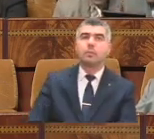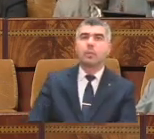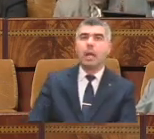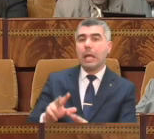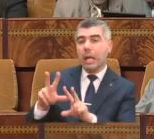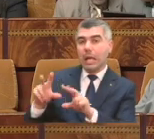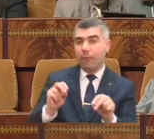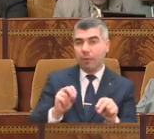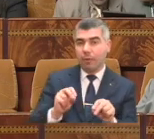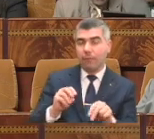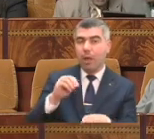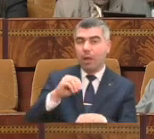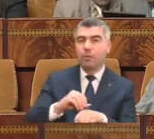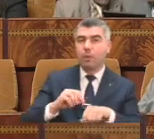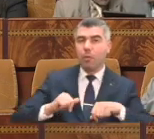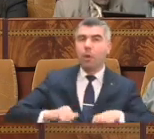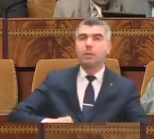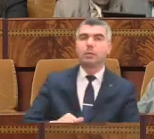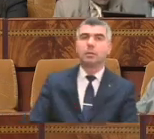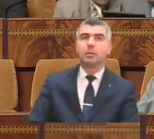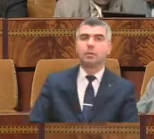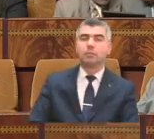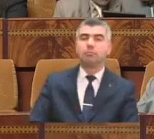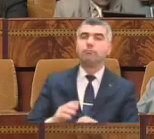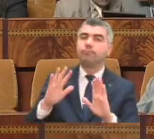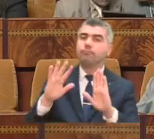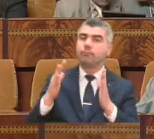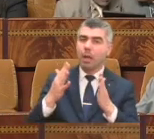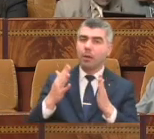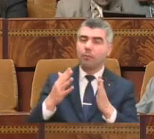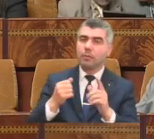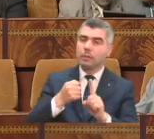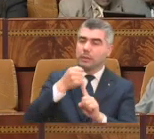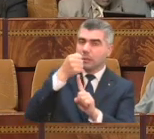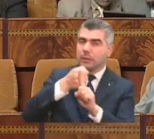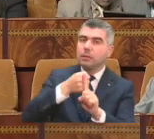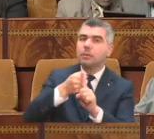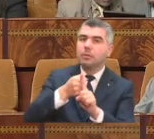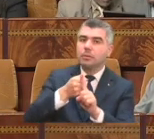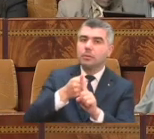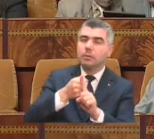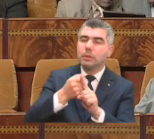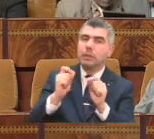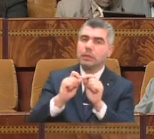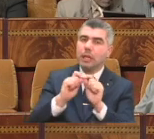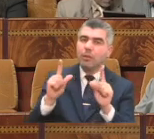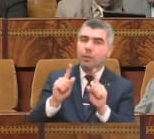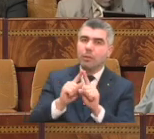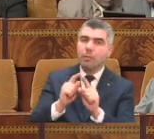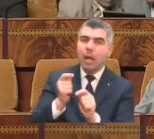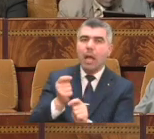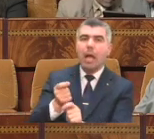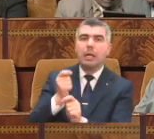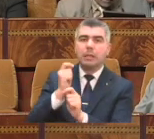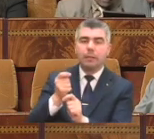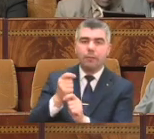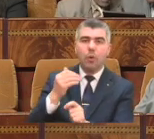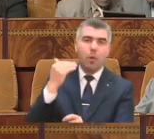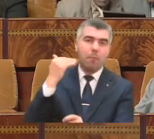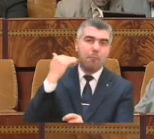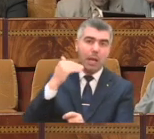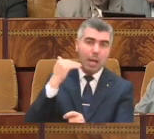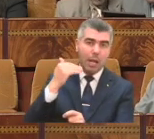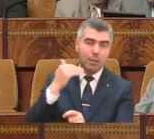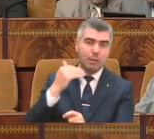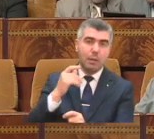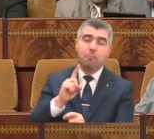وفي نفس الوقت سيد الوزيرة، فإننا ننوه ونتمم إنجازات نموذجية كمدينة أسفي ومدينة مكناس، ولكن